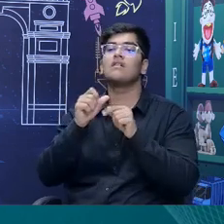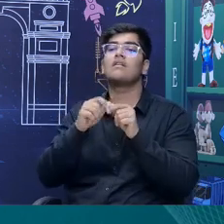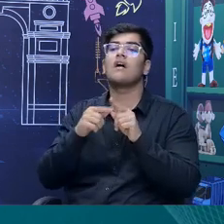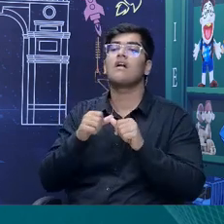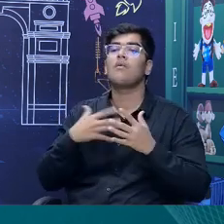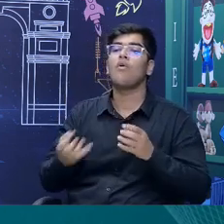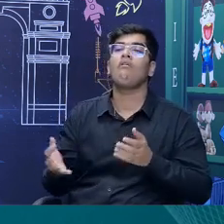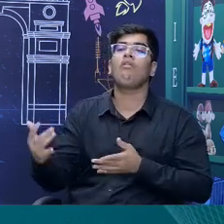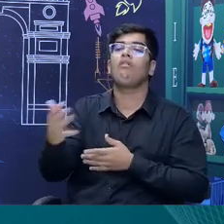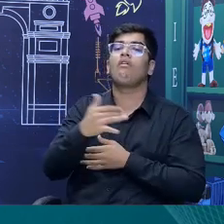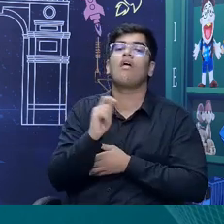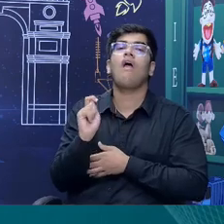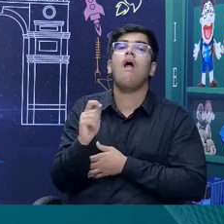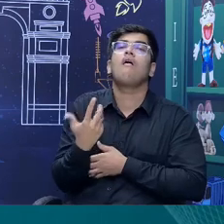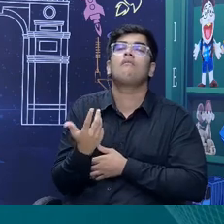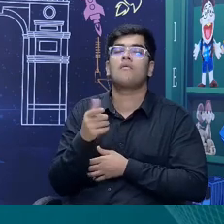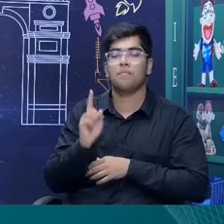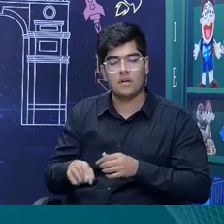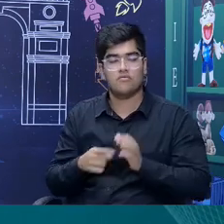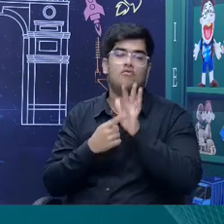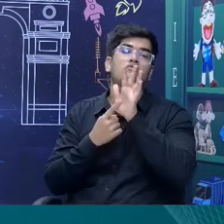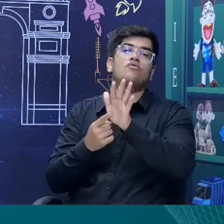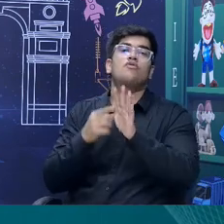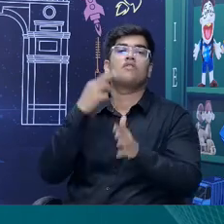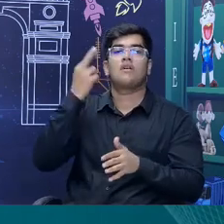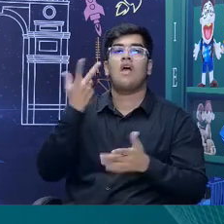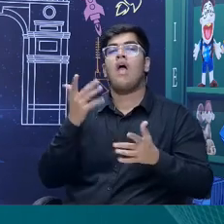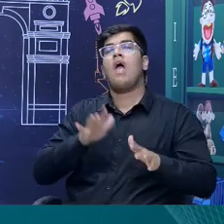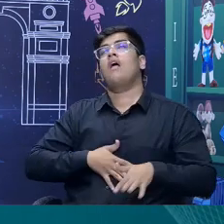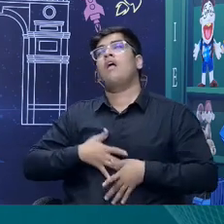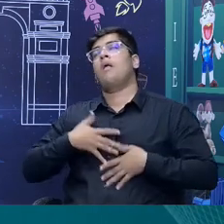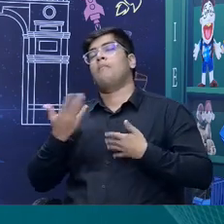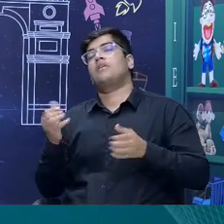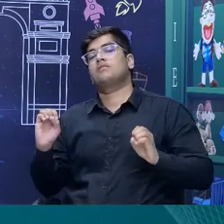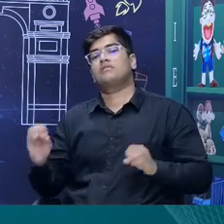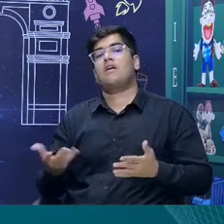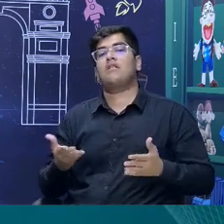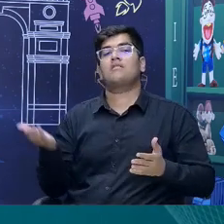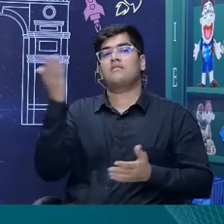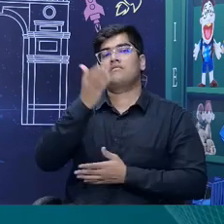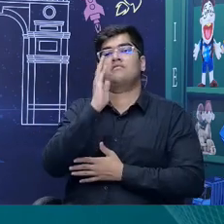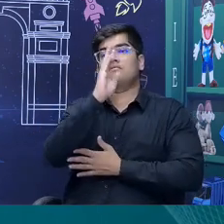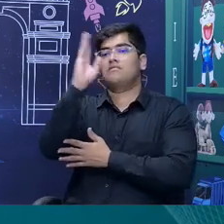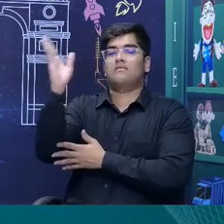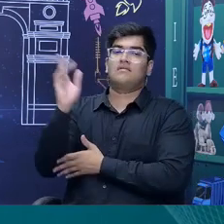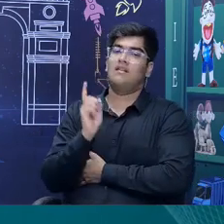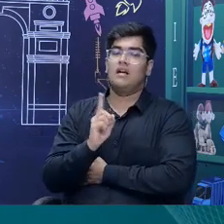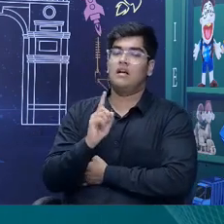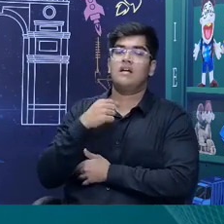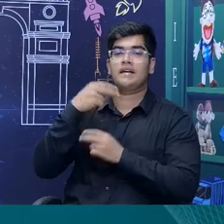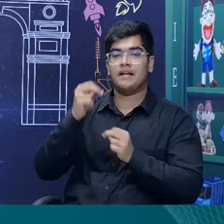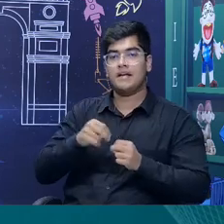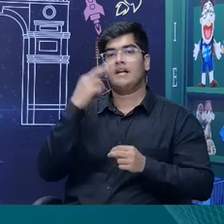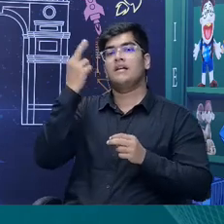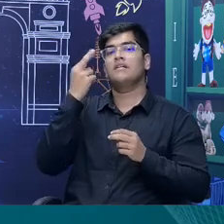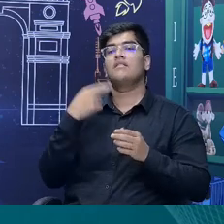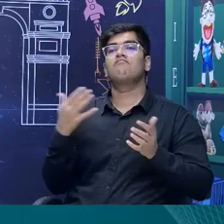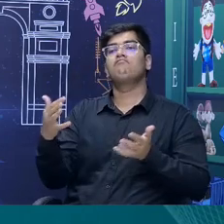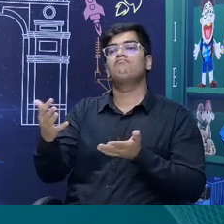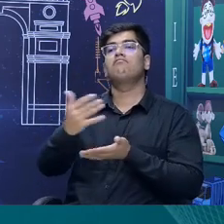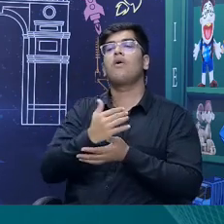सो डी रैंड डेट इस नो रेंडम रीजन पर मी तू पिक अप एन पोस्ट ऑन कंजेक्टिव आई वज ट्रिंग तू ड्रा